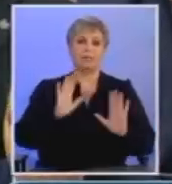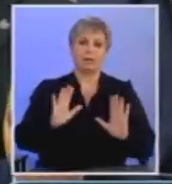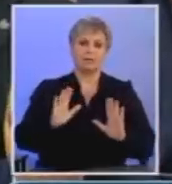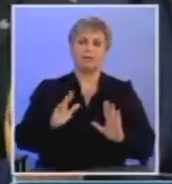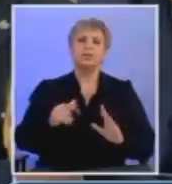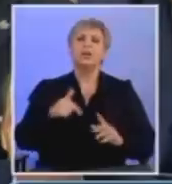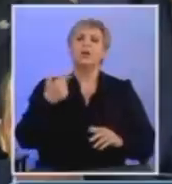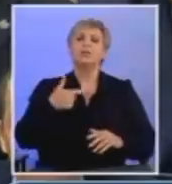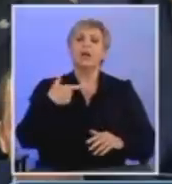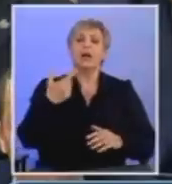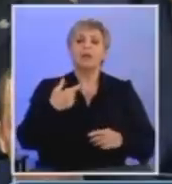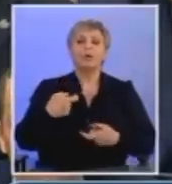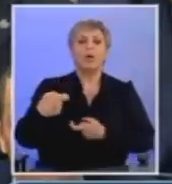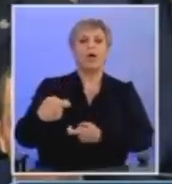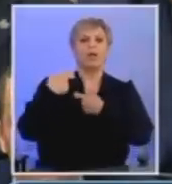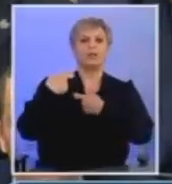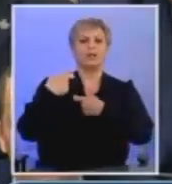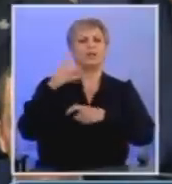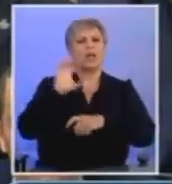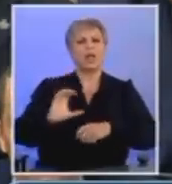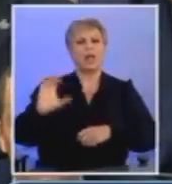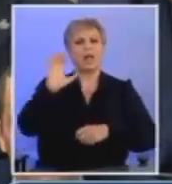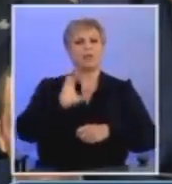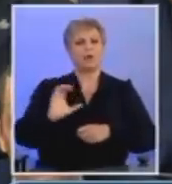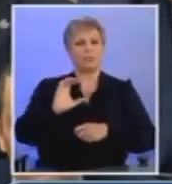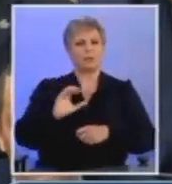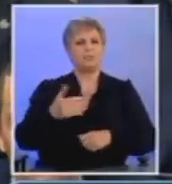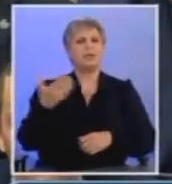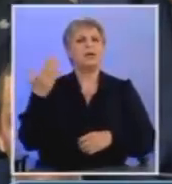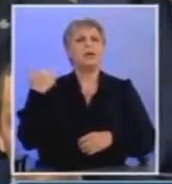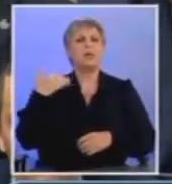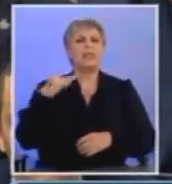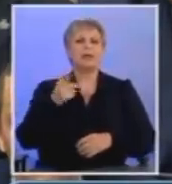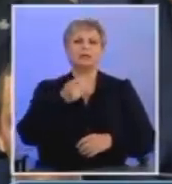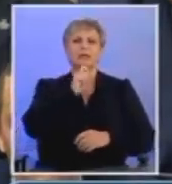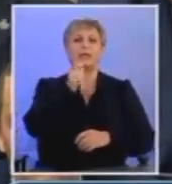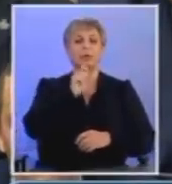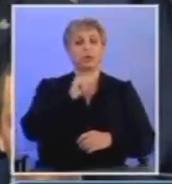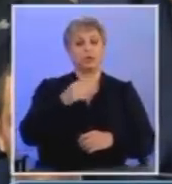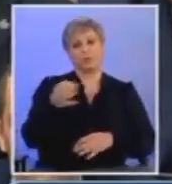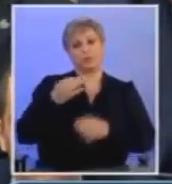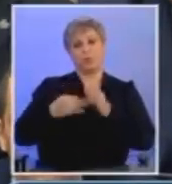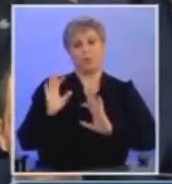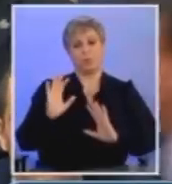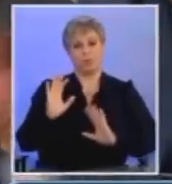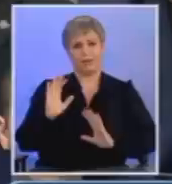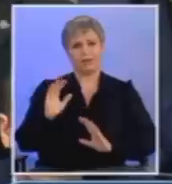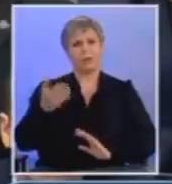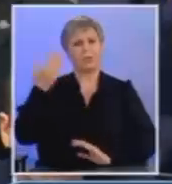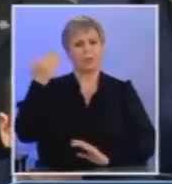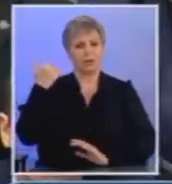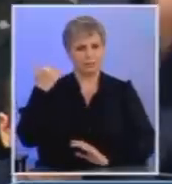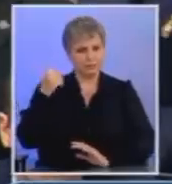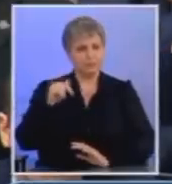ευρεθήκαμε προεκβιασμού. Κάποτε μου είχε πει ένας παλαιός δημοσιογράφος το εξής, ότι για